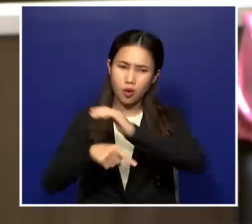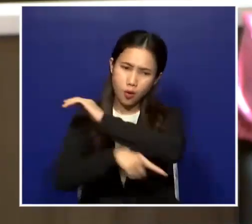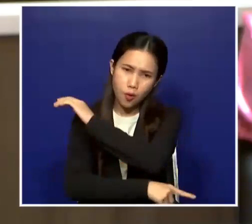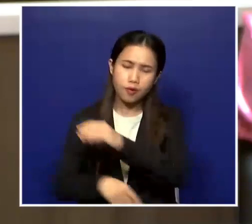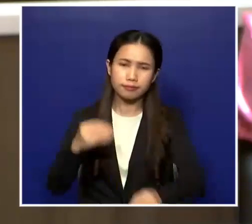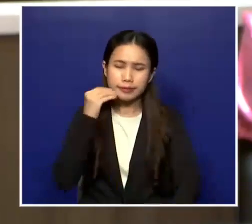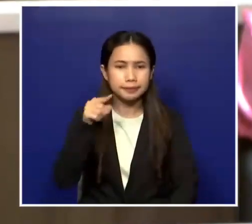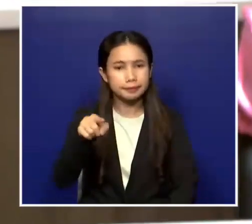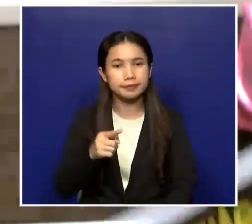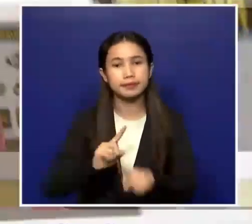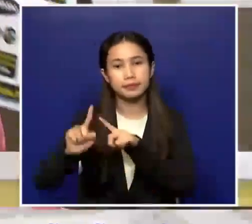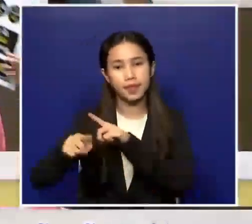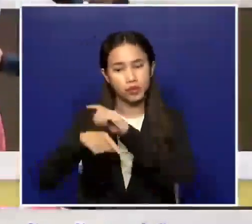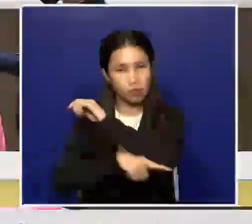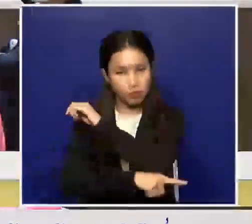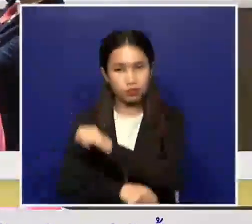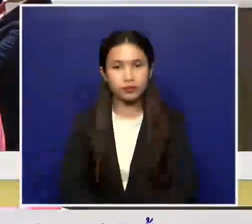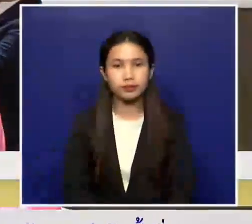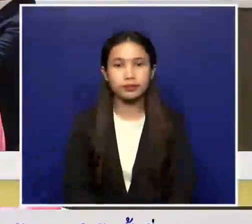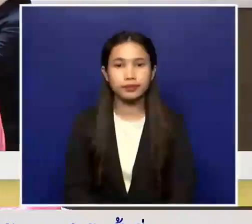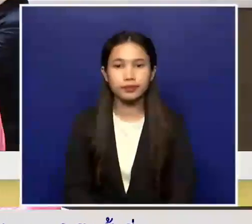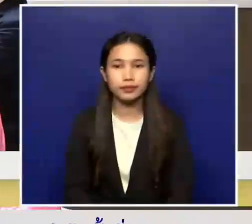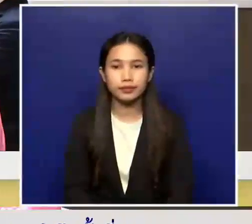ยต่อ